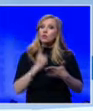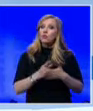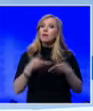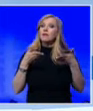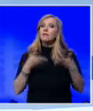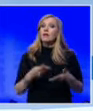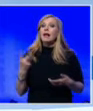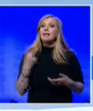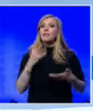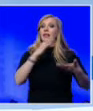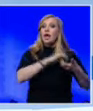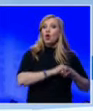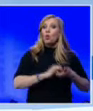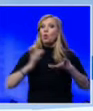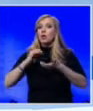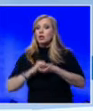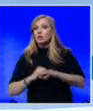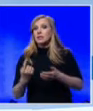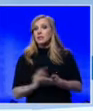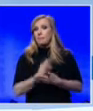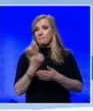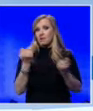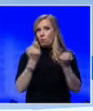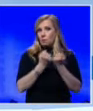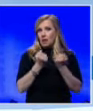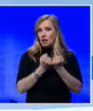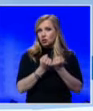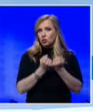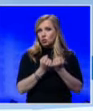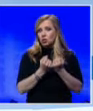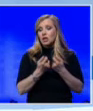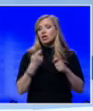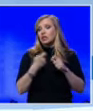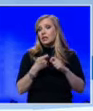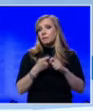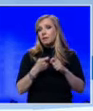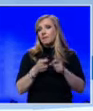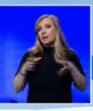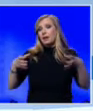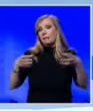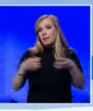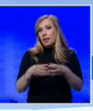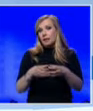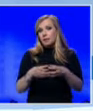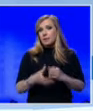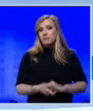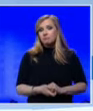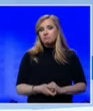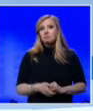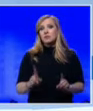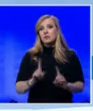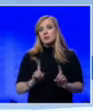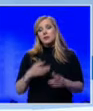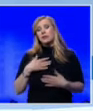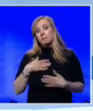това двете коалиции, които са на първо място, ще формират кабинет. Иначе има